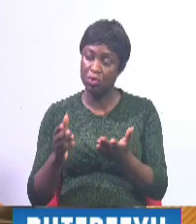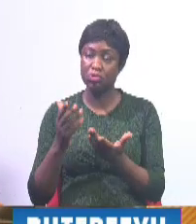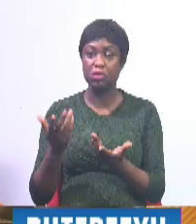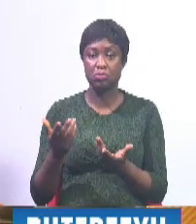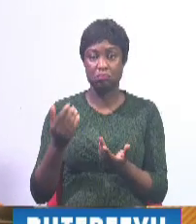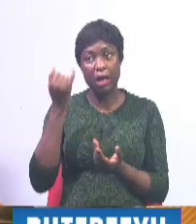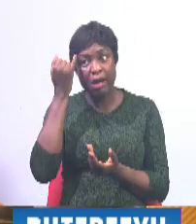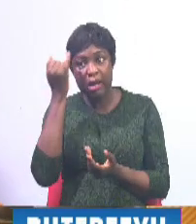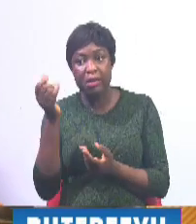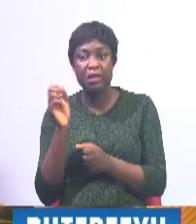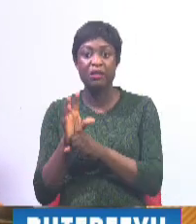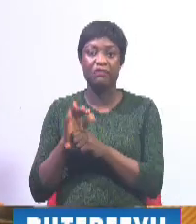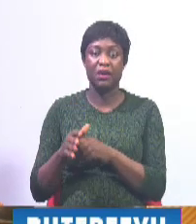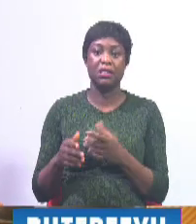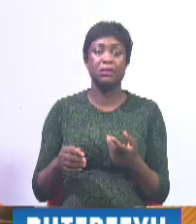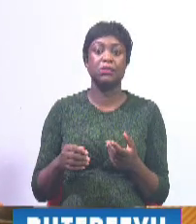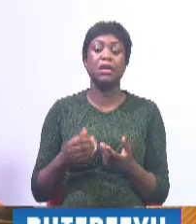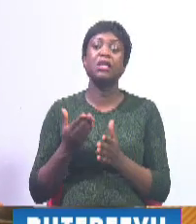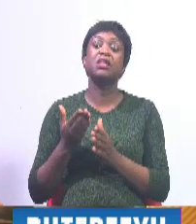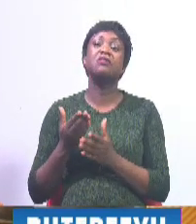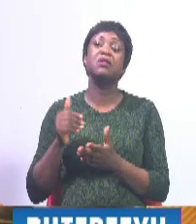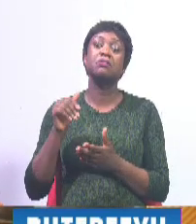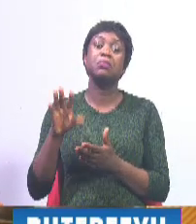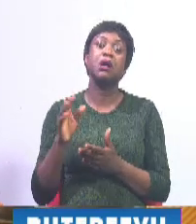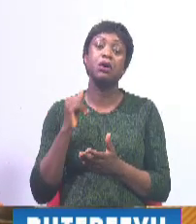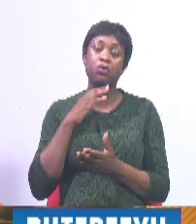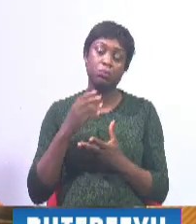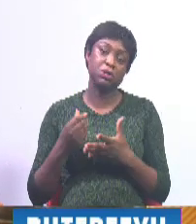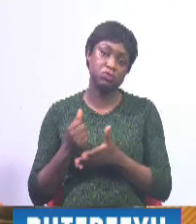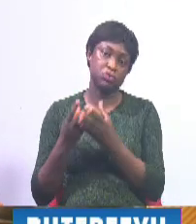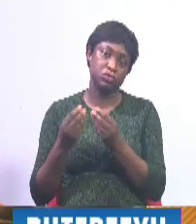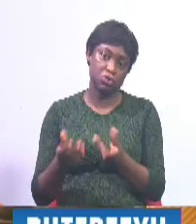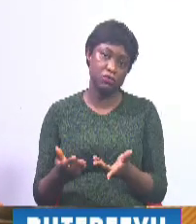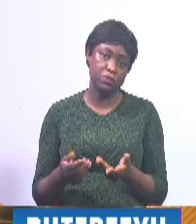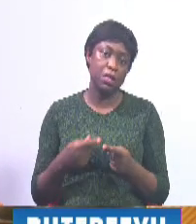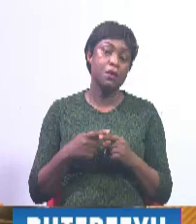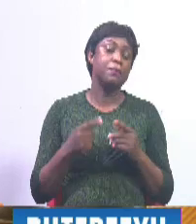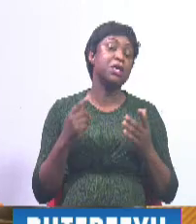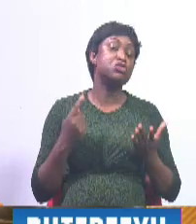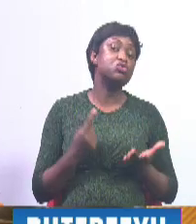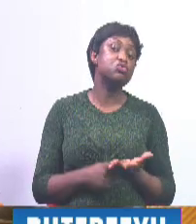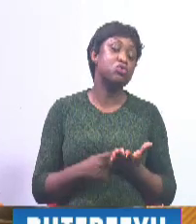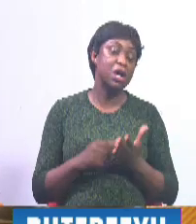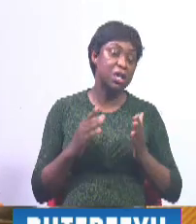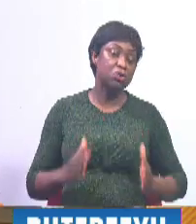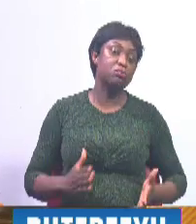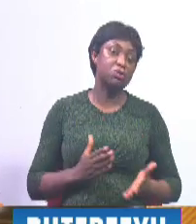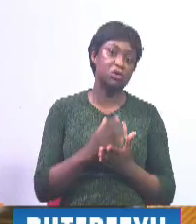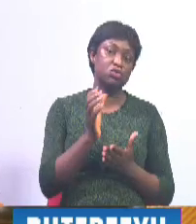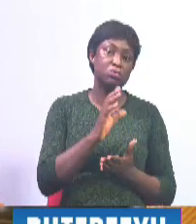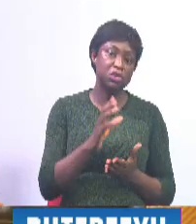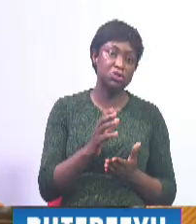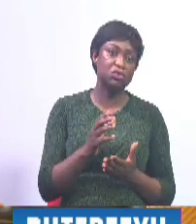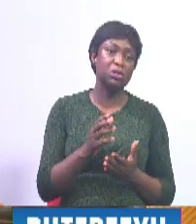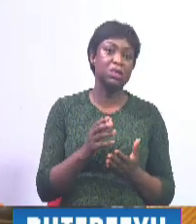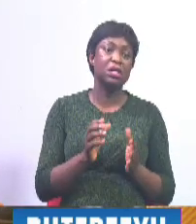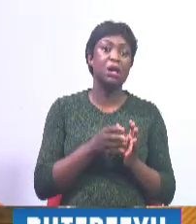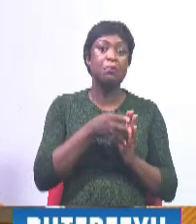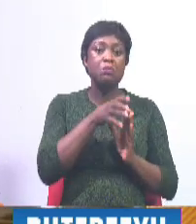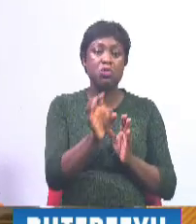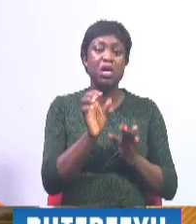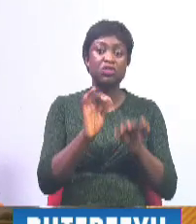zo. Naye tuwa amagezi nti Uganda Human Rights Commission teringa Uganda Police nti buli kukyalo ojja